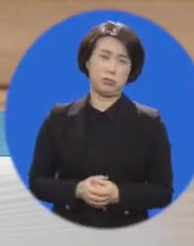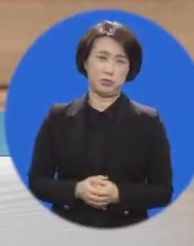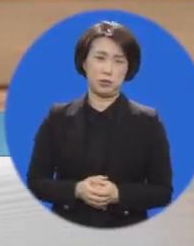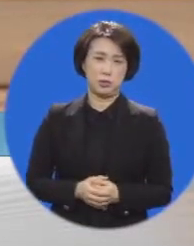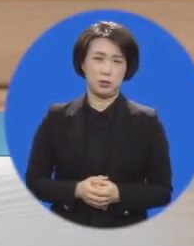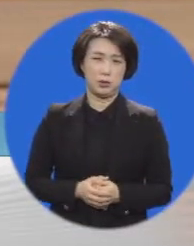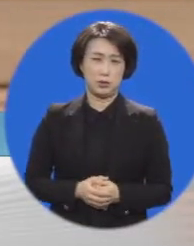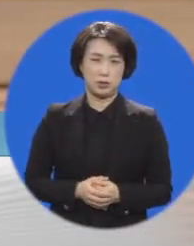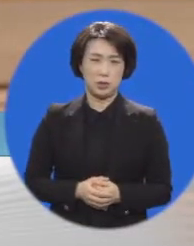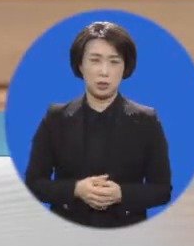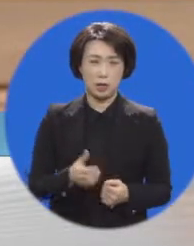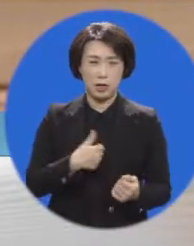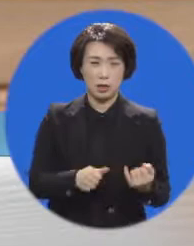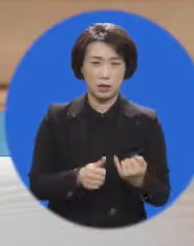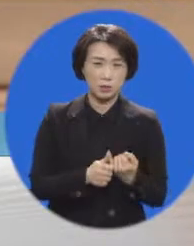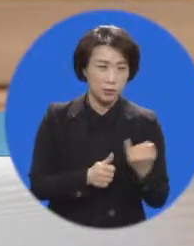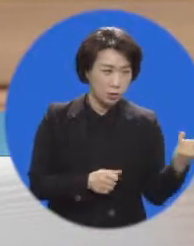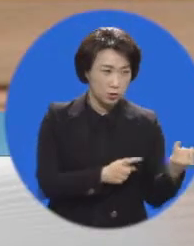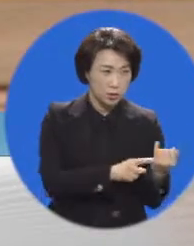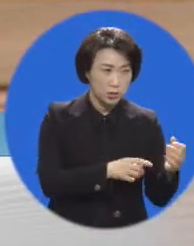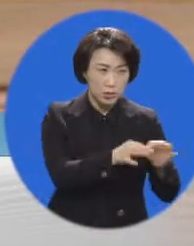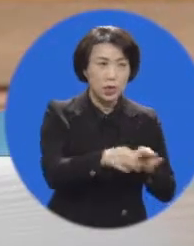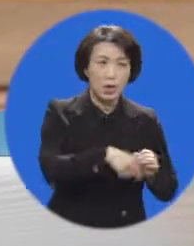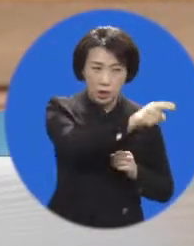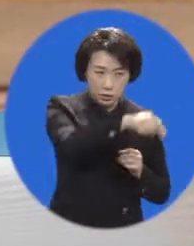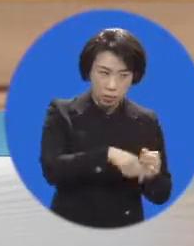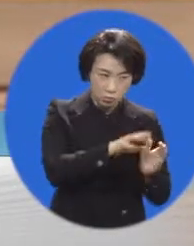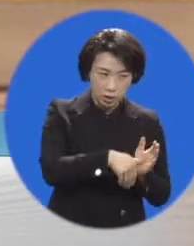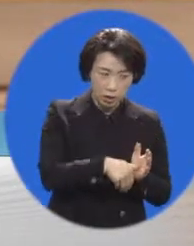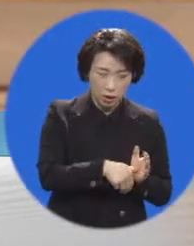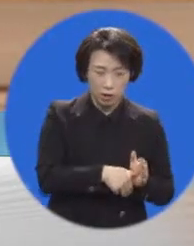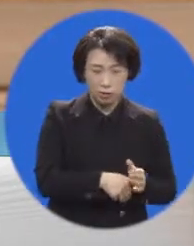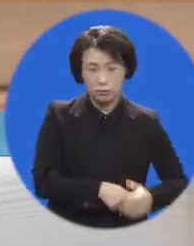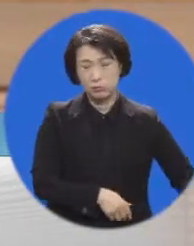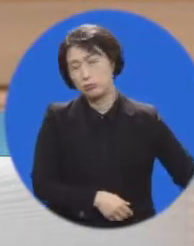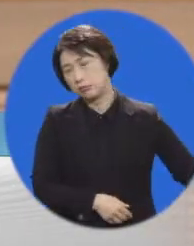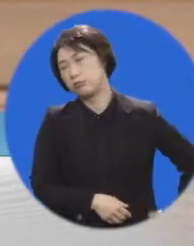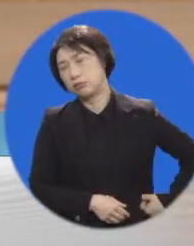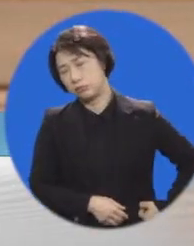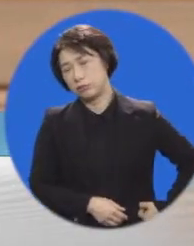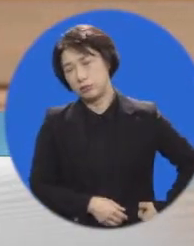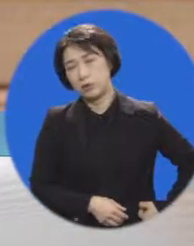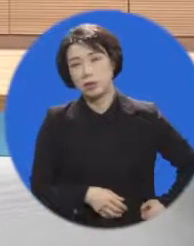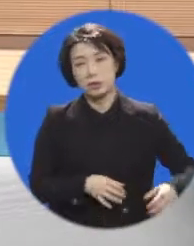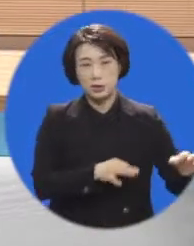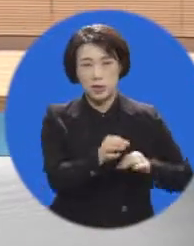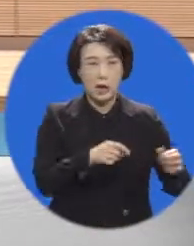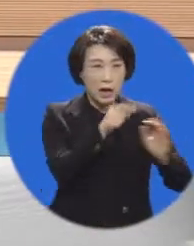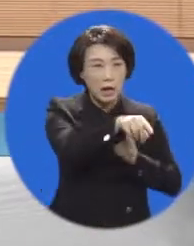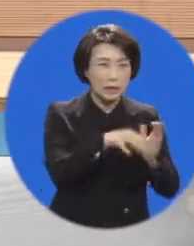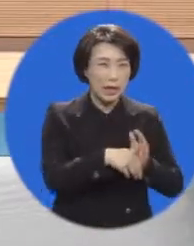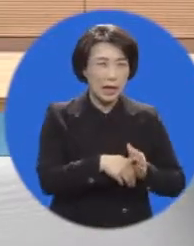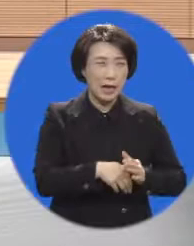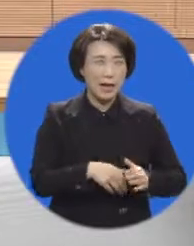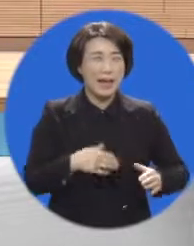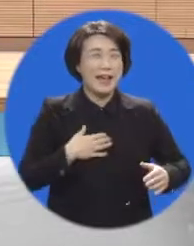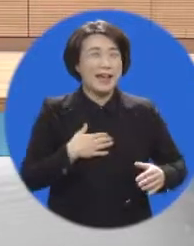며느리 시장 갔다 오면서 시장 바구니 들고 시장 갈 때는 막 이렇게 하는데 올